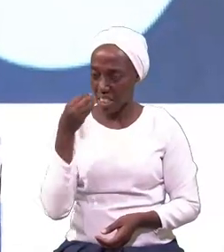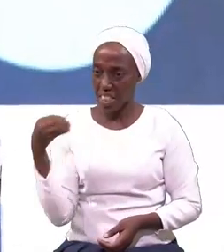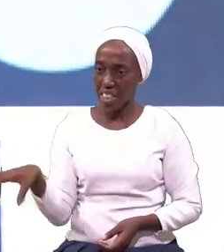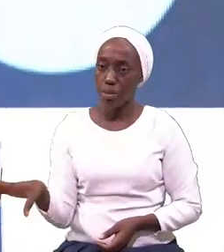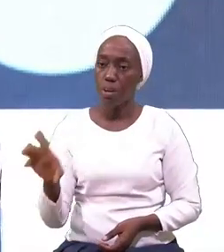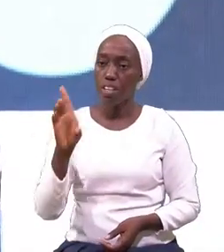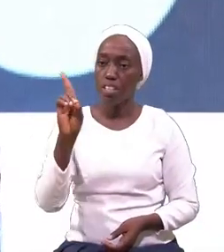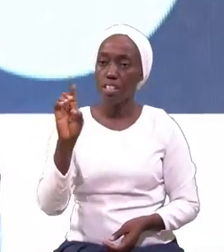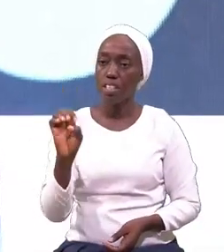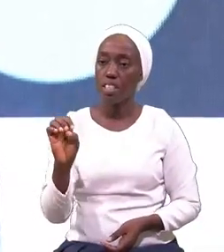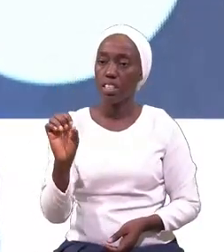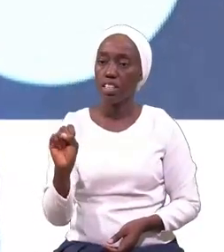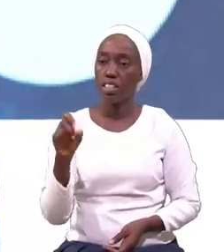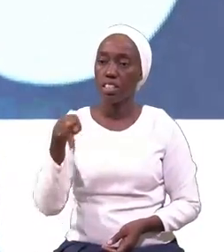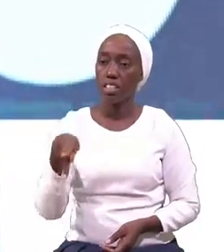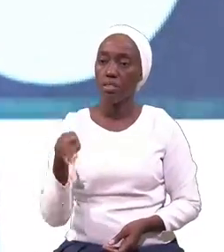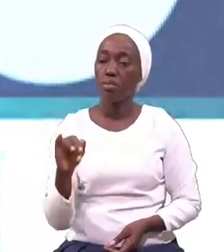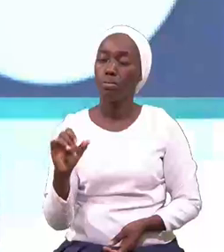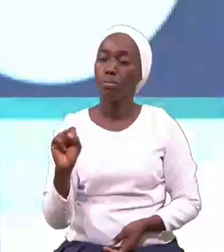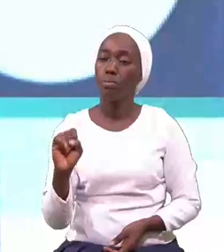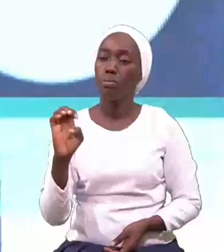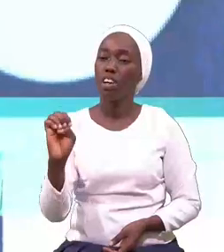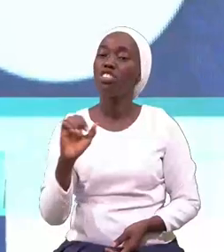D. Ne méprise pas l'Esprit.